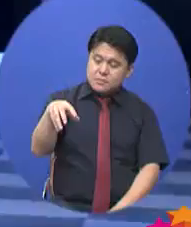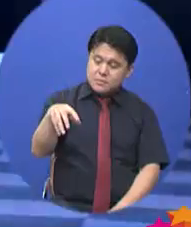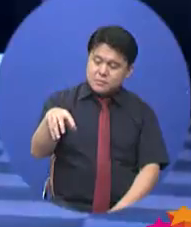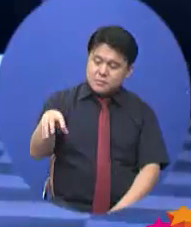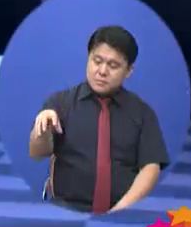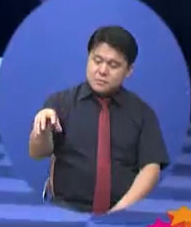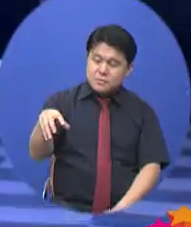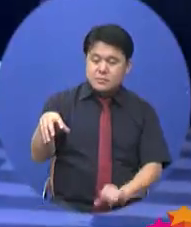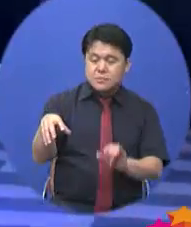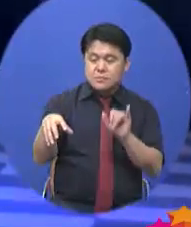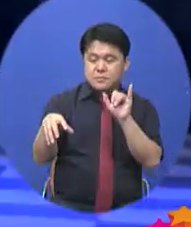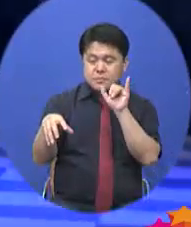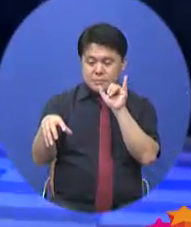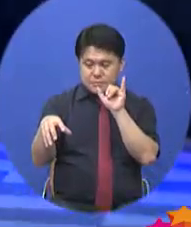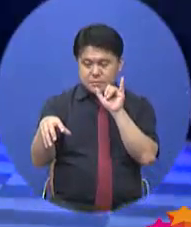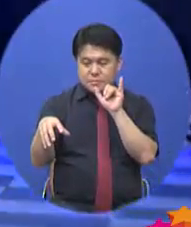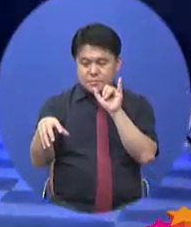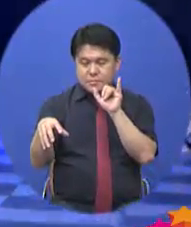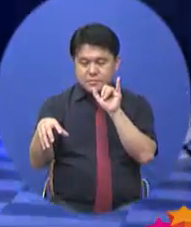할미 있고